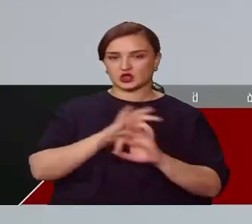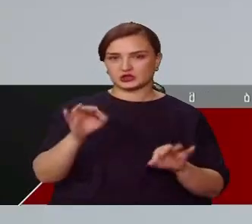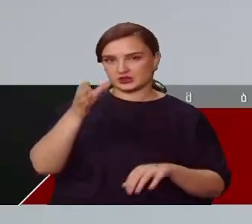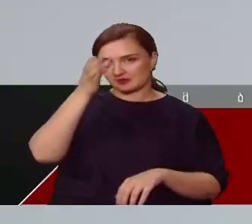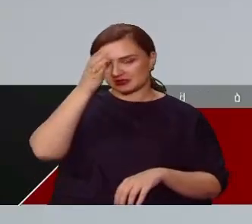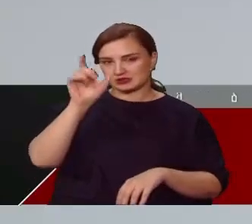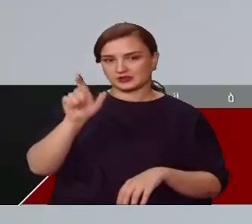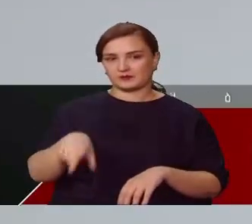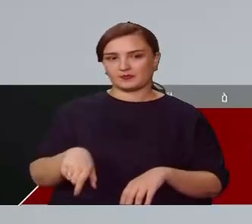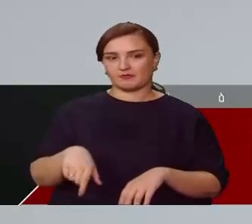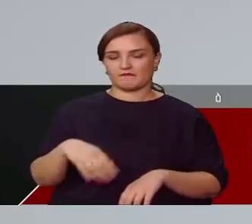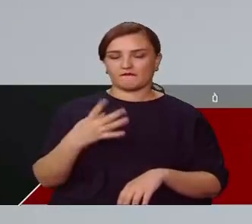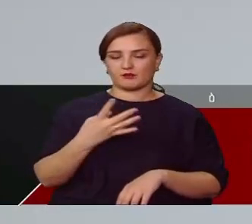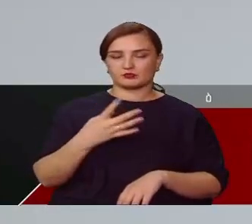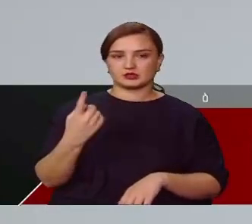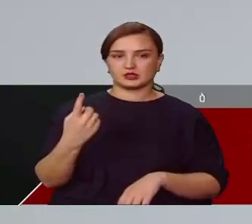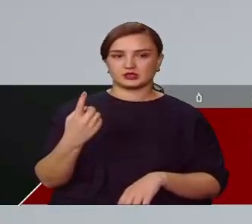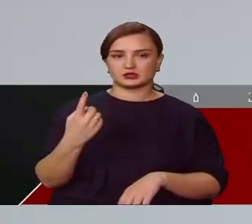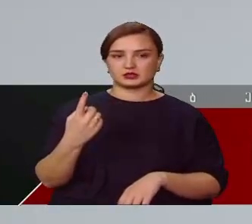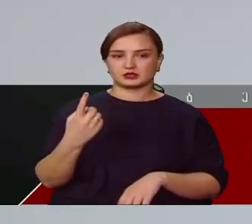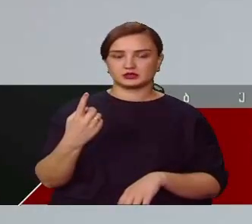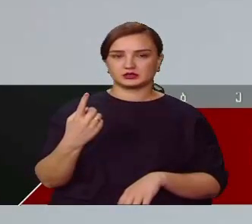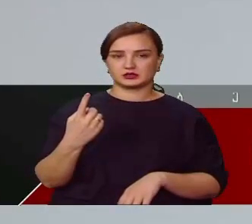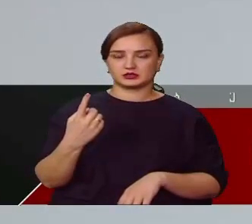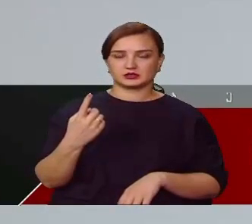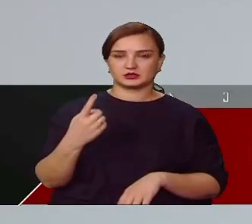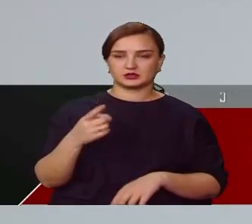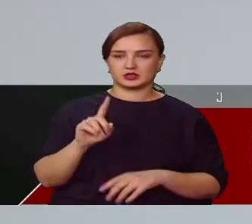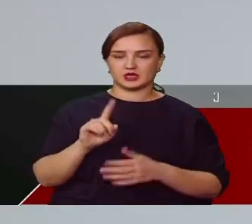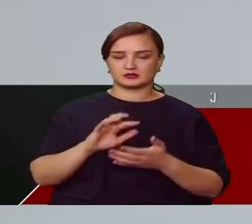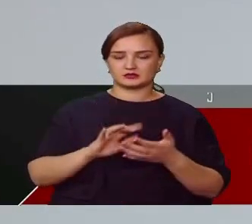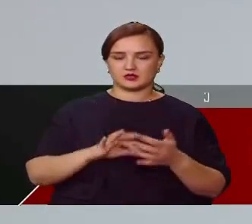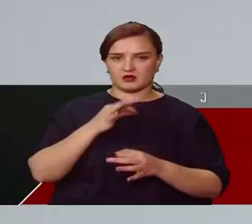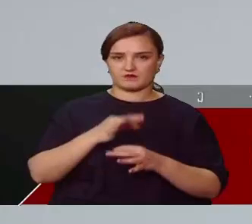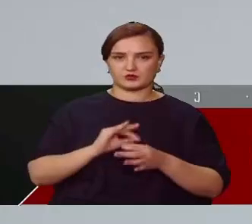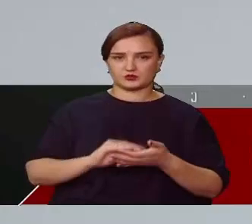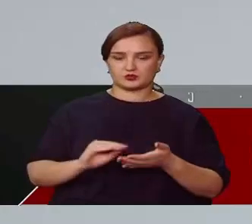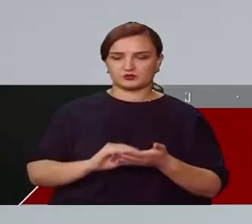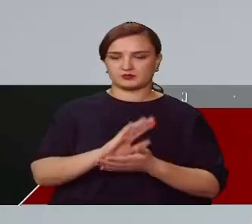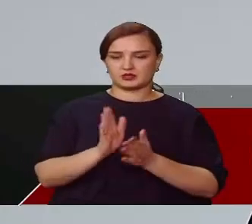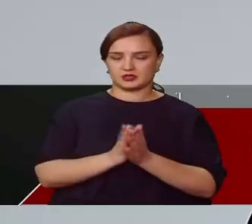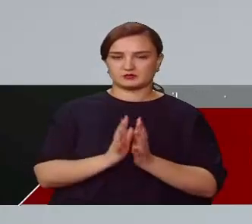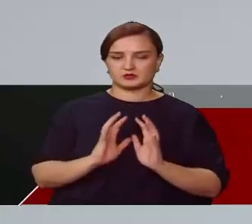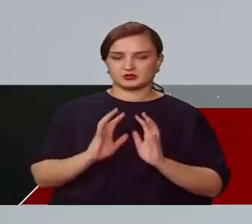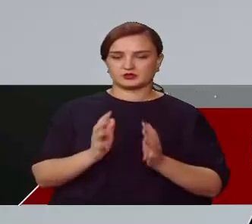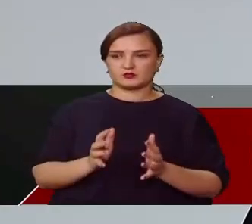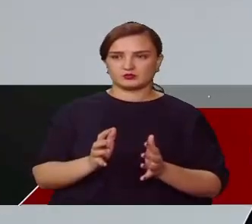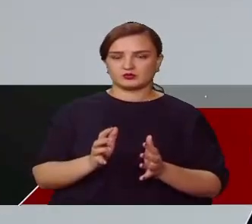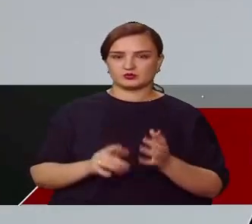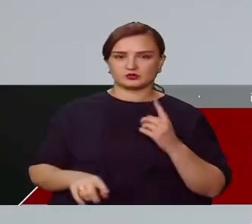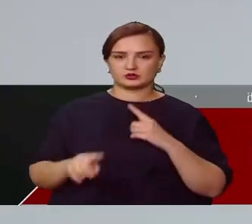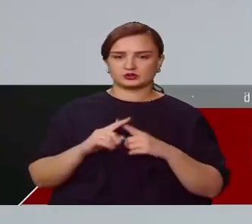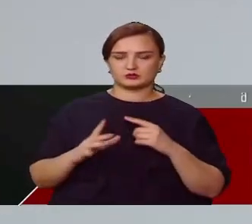მეცნიერი, 41 მონოგრაფიის ავტორი. მთელ მსოფლიოში მოტებული